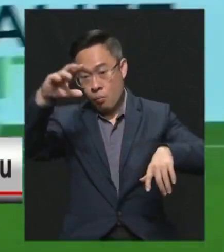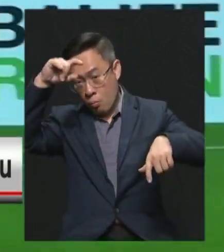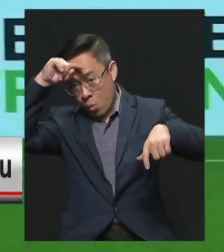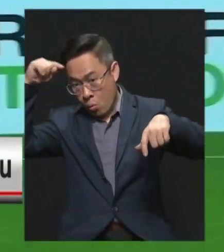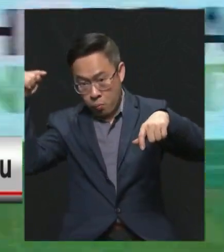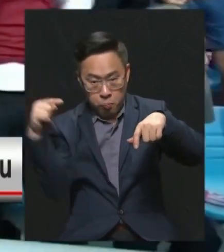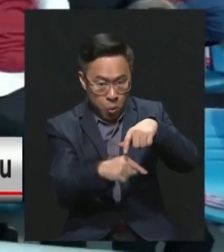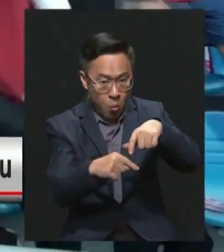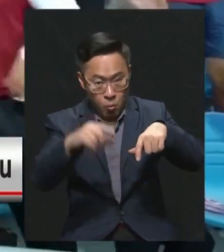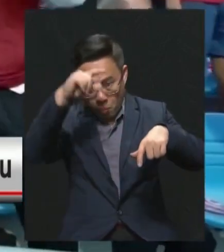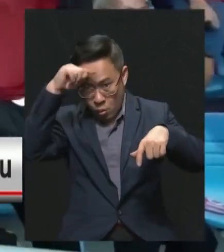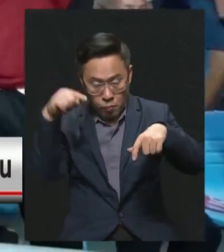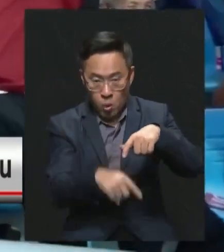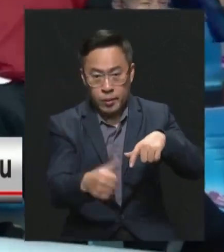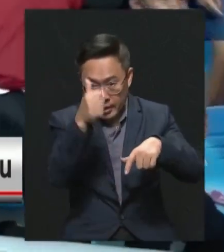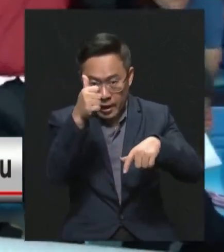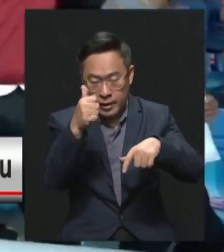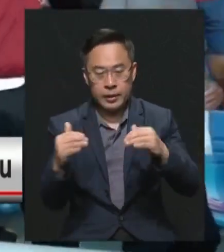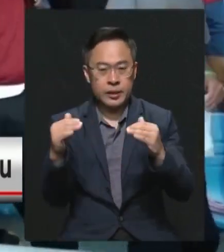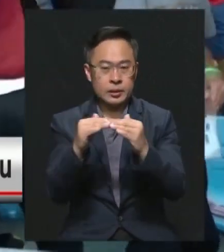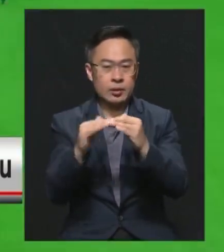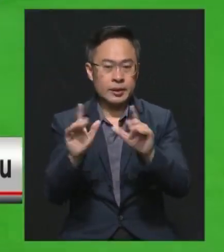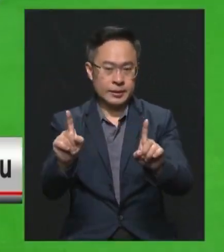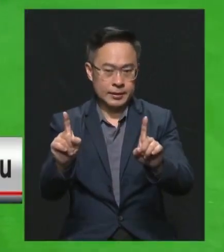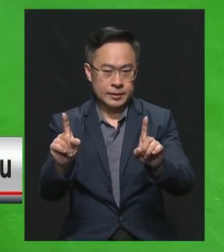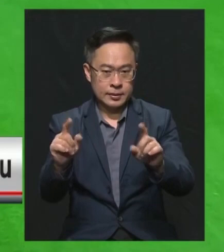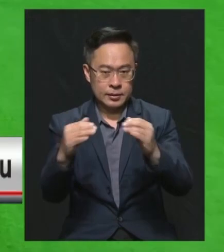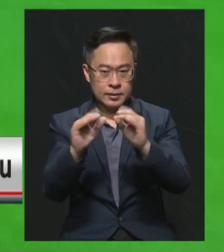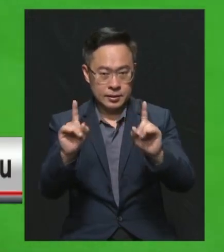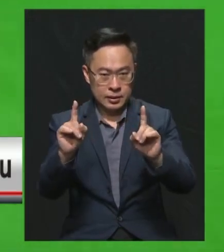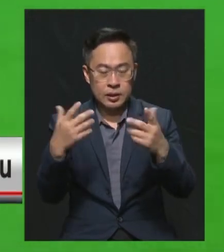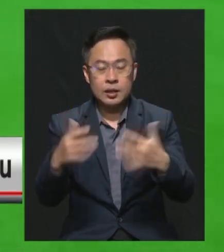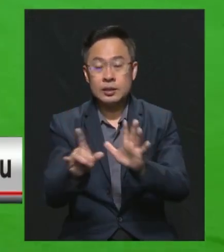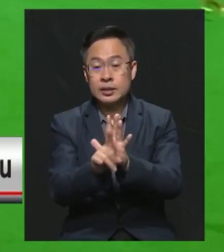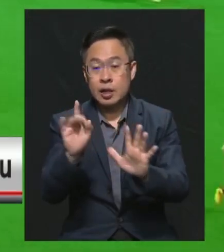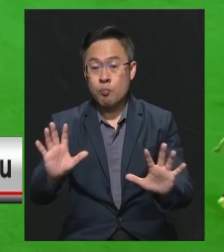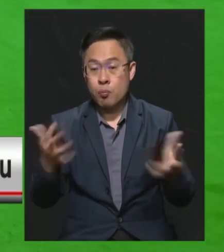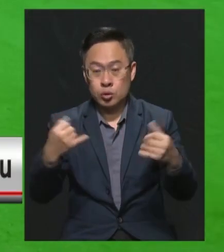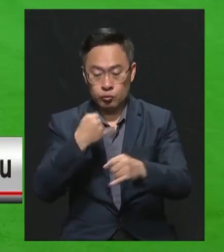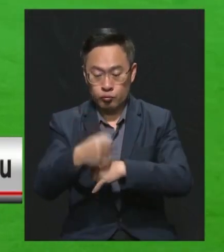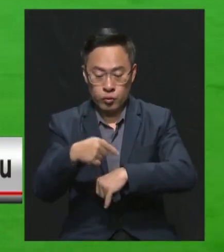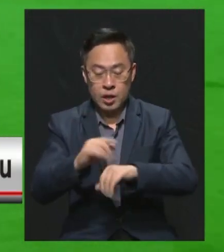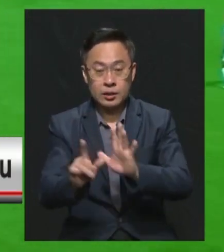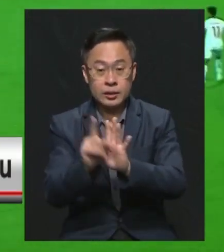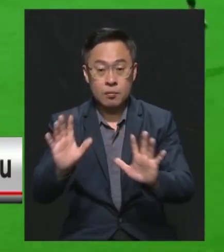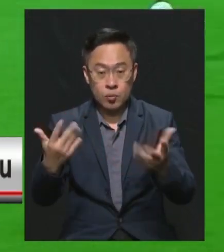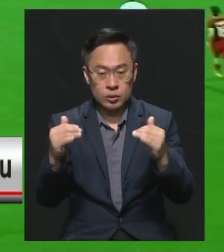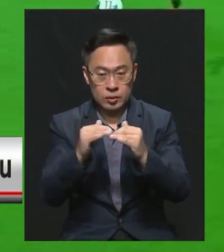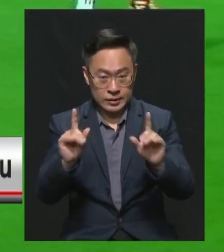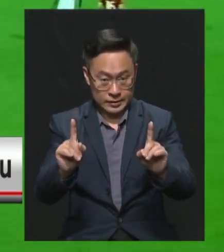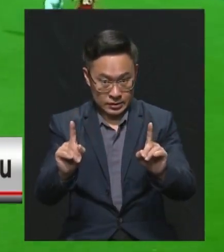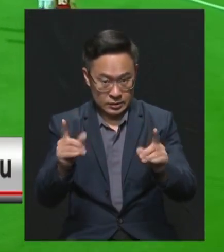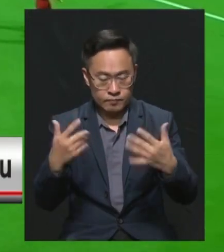พี่ๆทั้ง2คนมาแล้วนะคะโมงเข้าไปตีเสมอ1-1นะคะจบครึ่งแรกค่ะคู่นี้สนุกสูสีนะคะสกอร์เท่